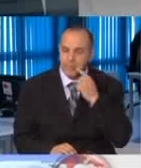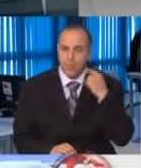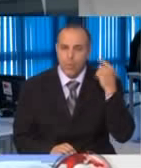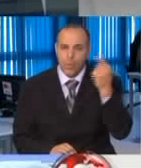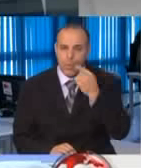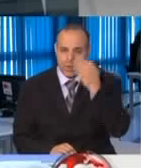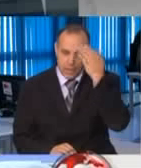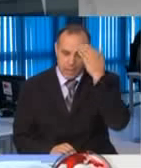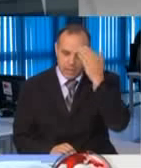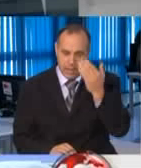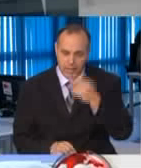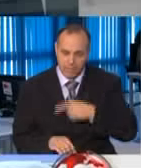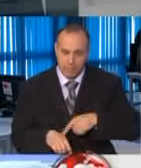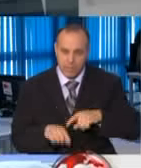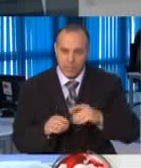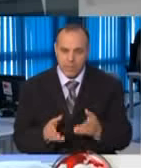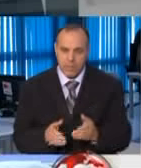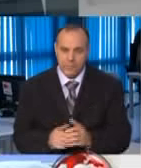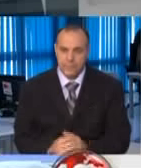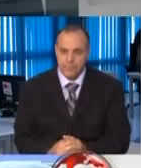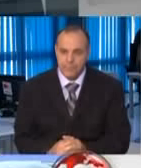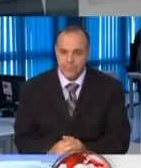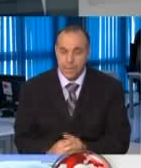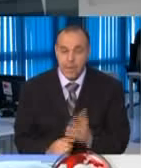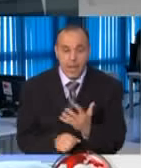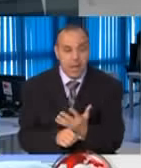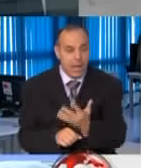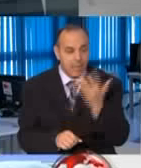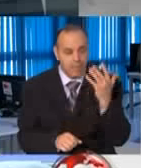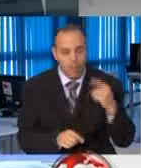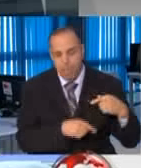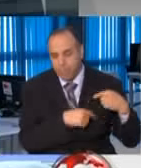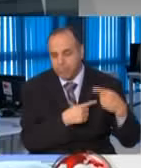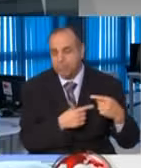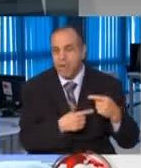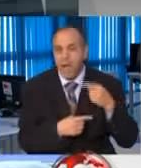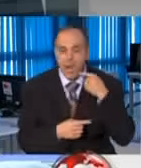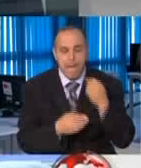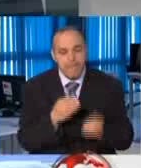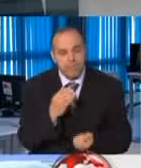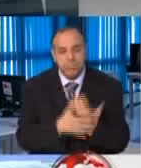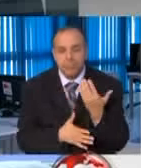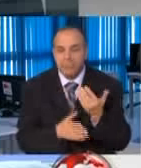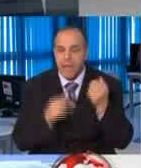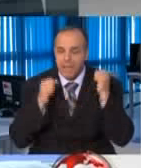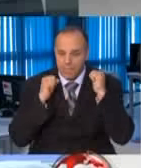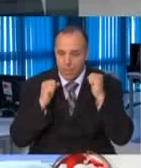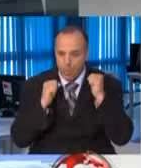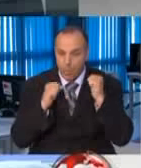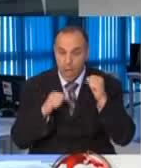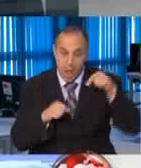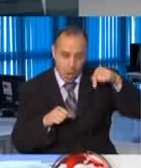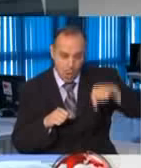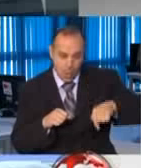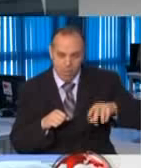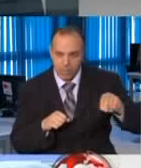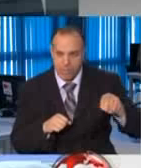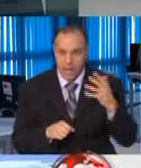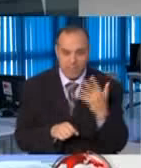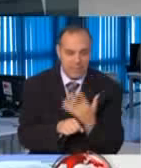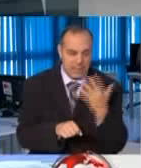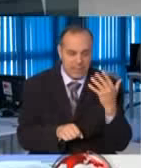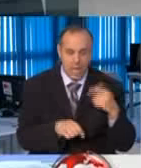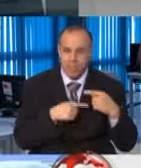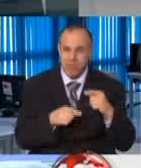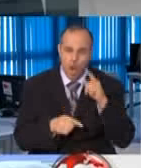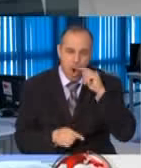نشرة الظهر للأخبار، أهلا بكم. 5 سنوات مرت على اندلاع شرارة الثورة، ففي مثل هذا اليوم من 5 سنوات